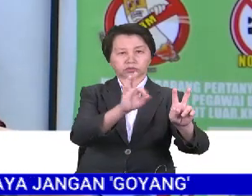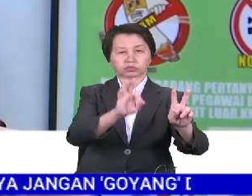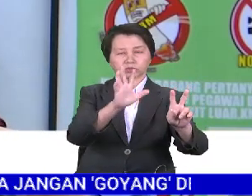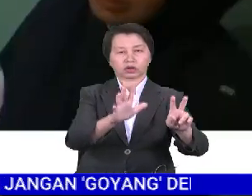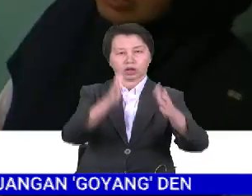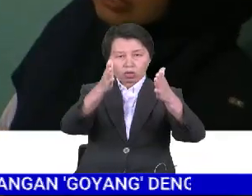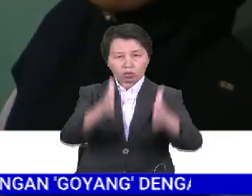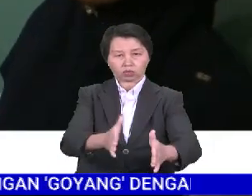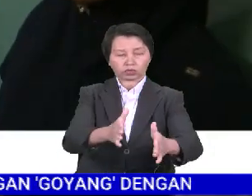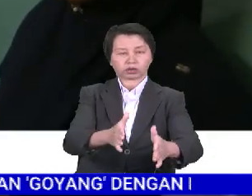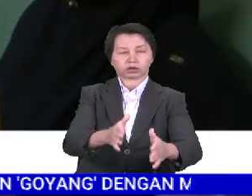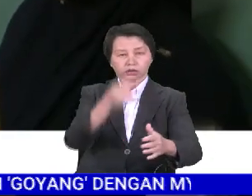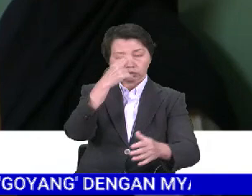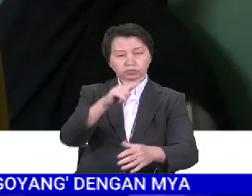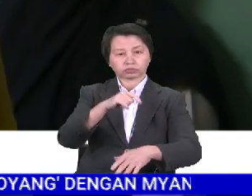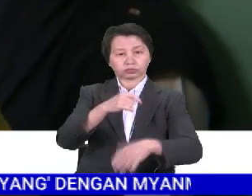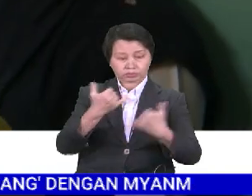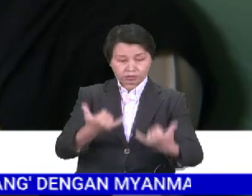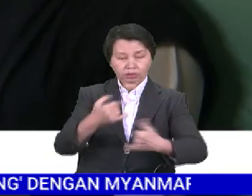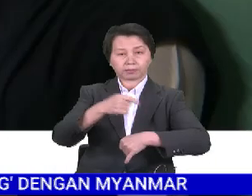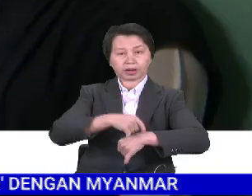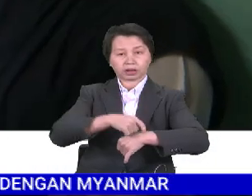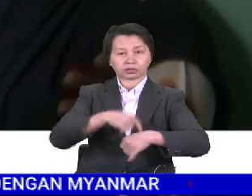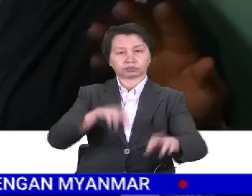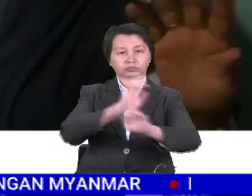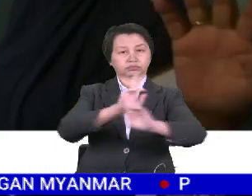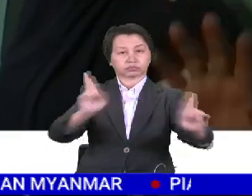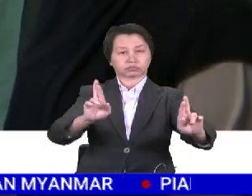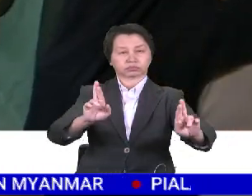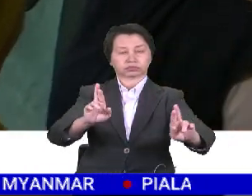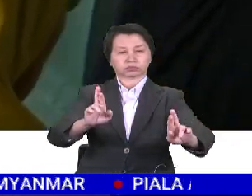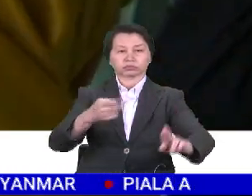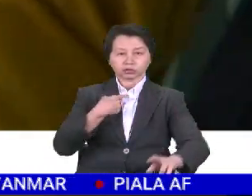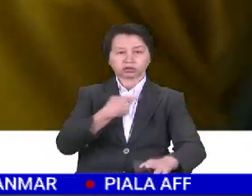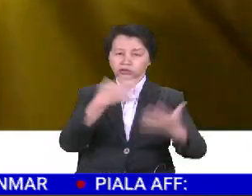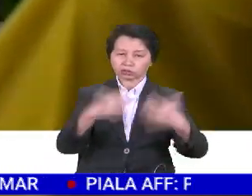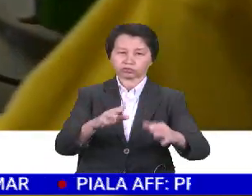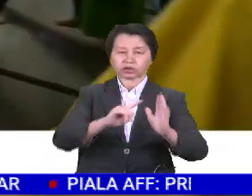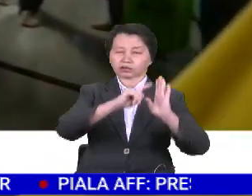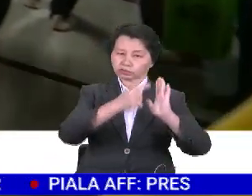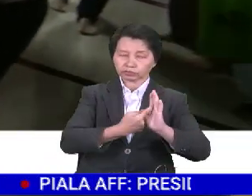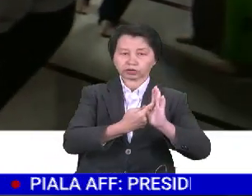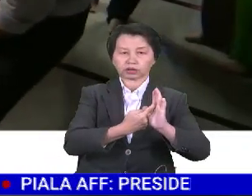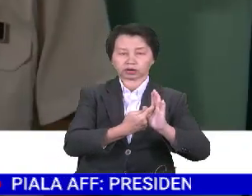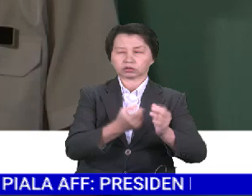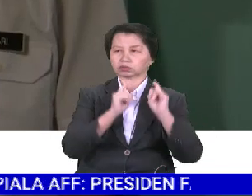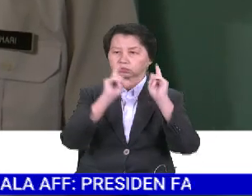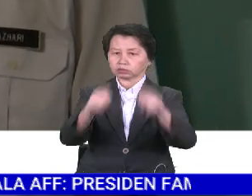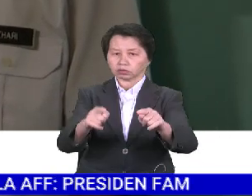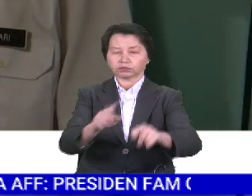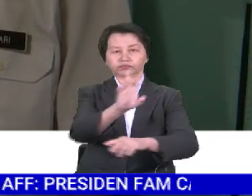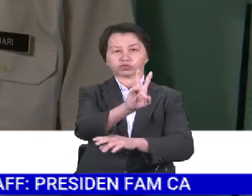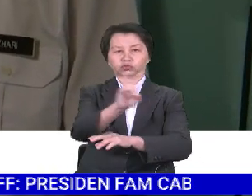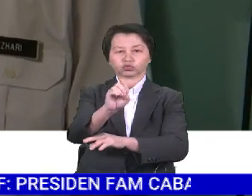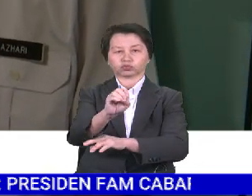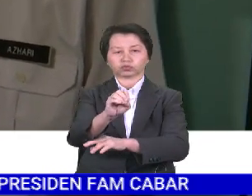masa banjir. So untuk semasa banjir ini, kesiapsiagaan kami adalah kami telah pun menggerakkan sebanyak